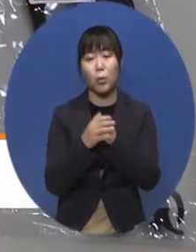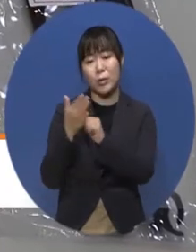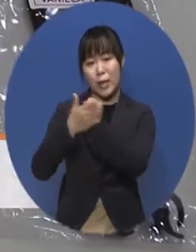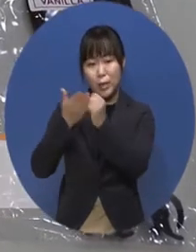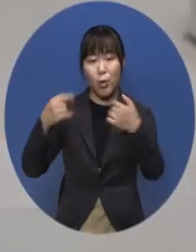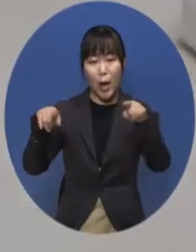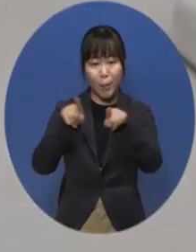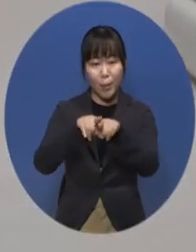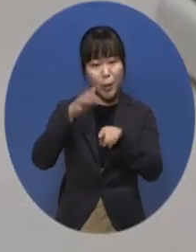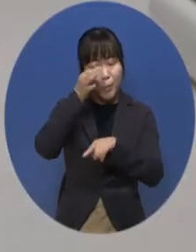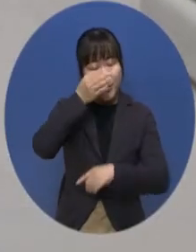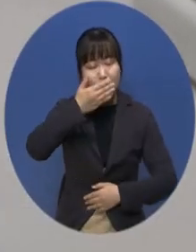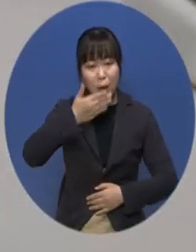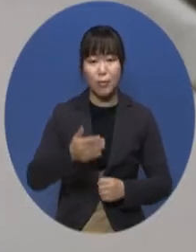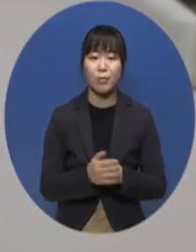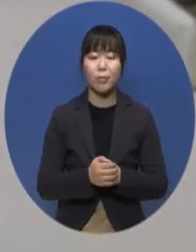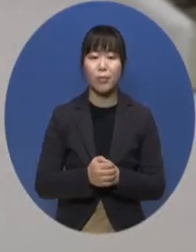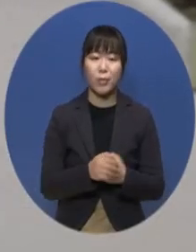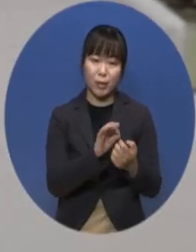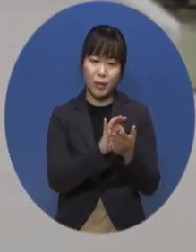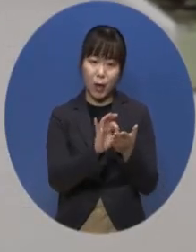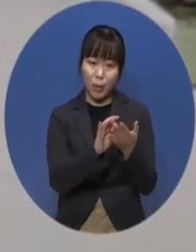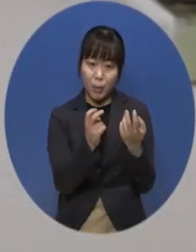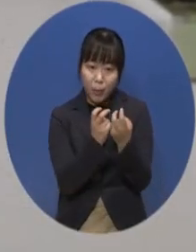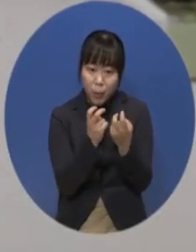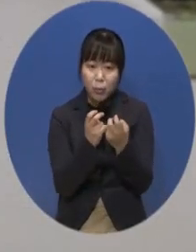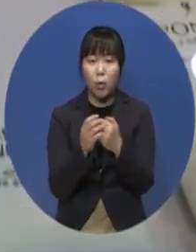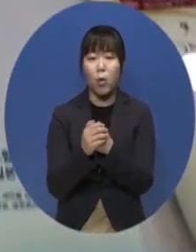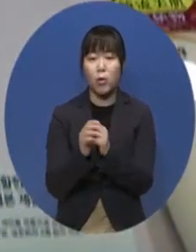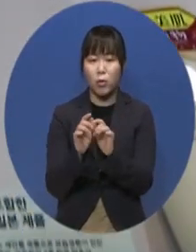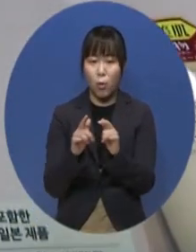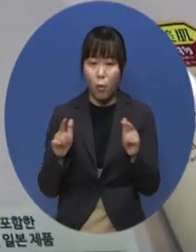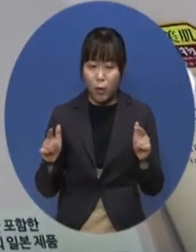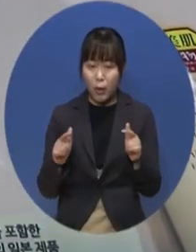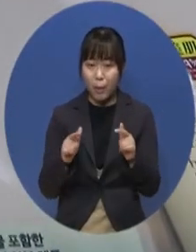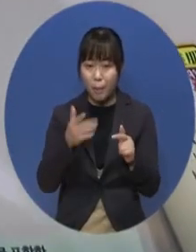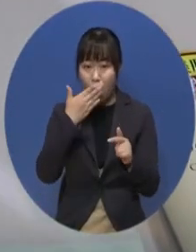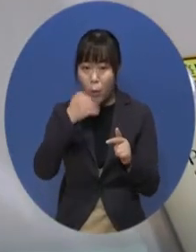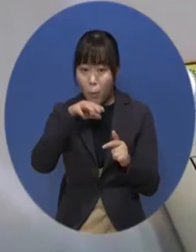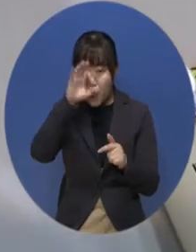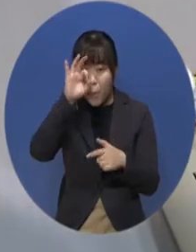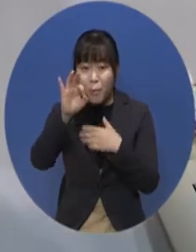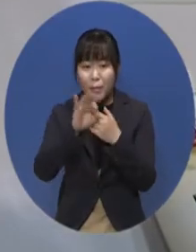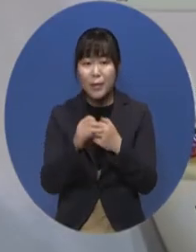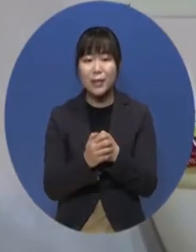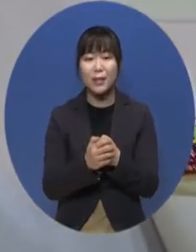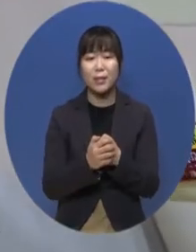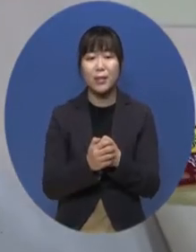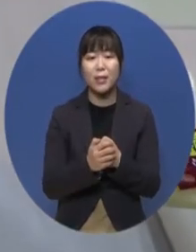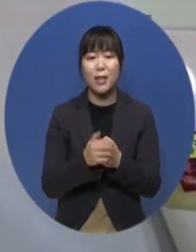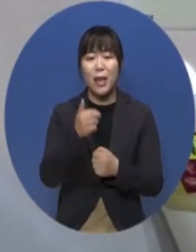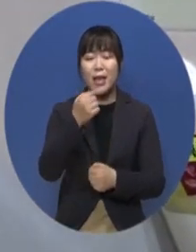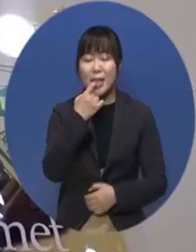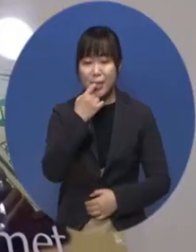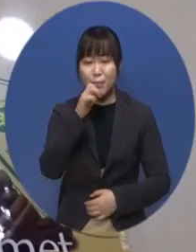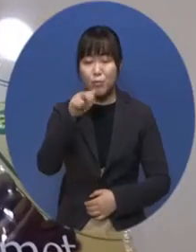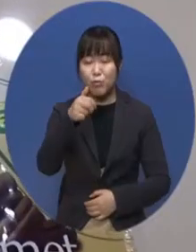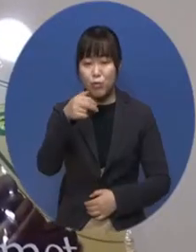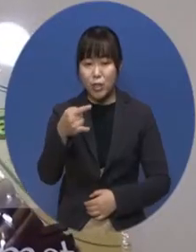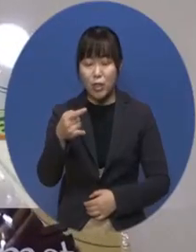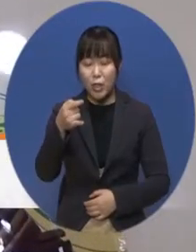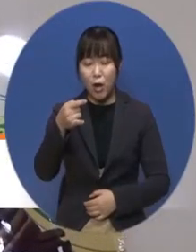있습니다. 약초 활용 의약품과 식품 코너에서는 흰무늬 엉겅퀴로 개발한